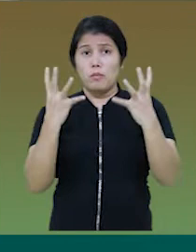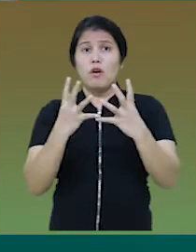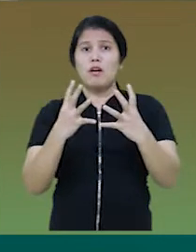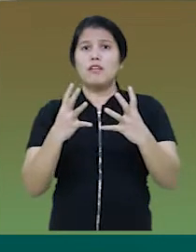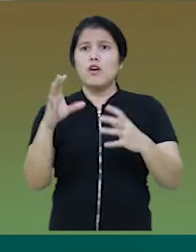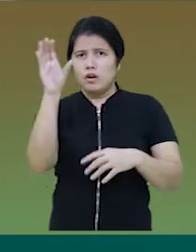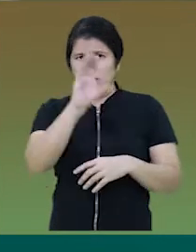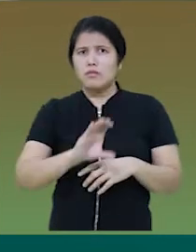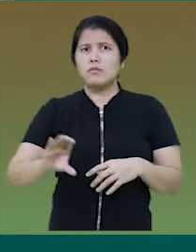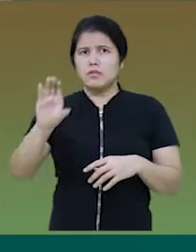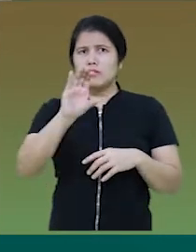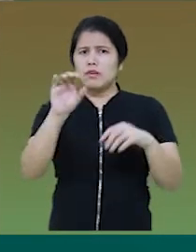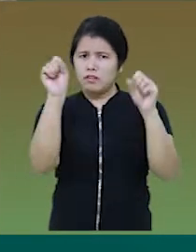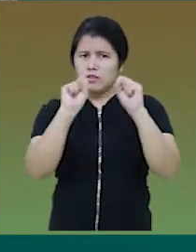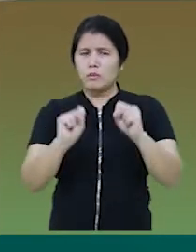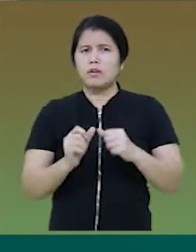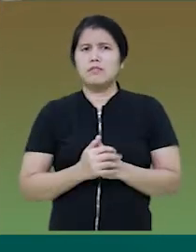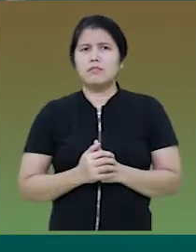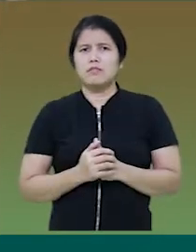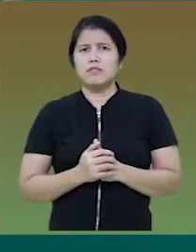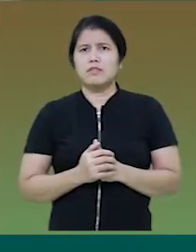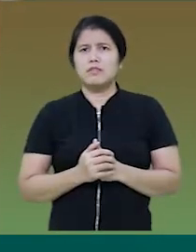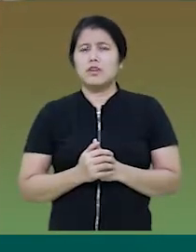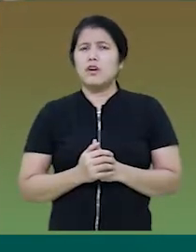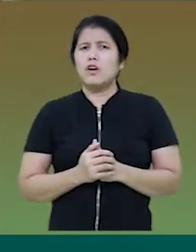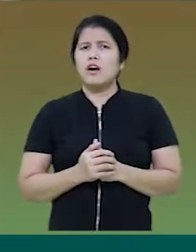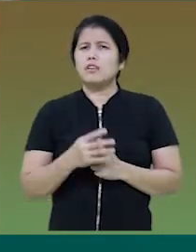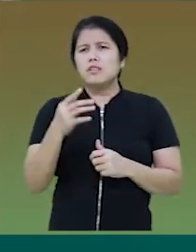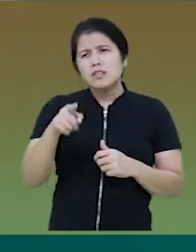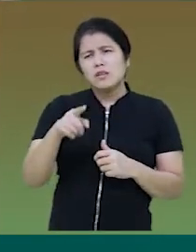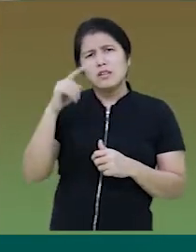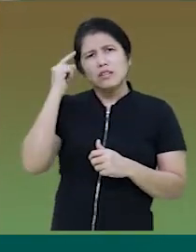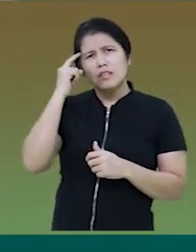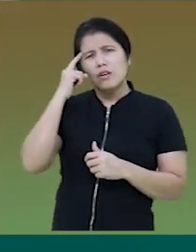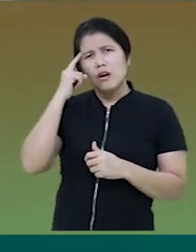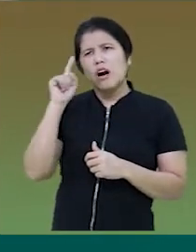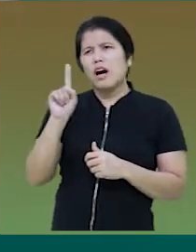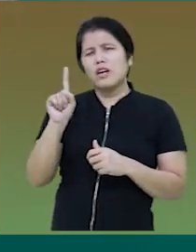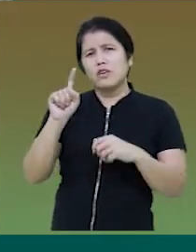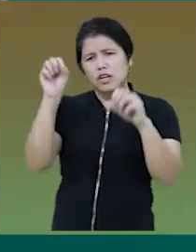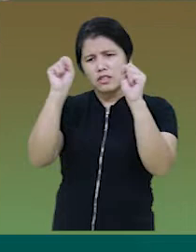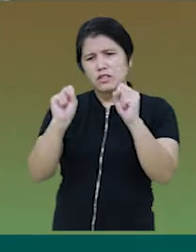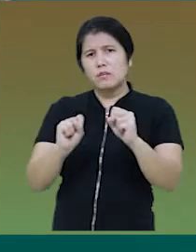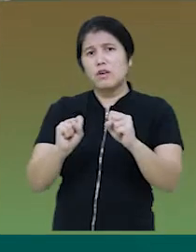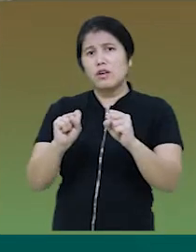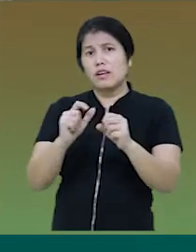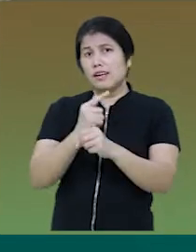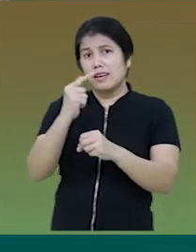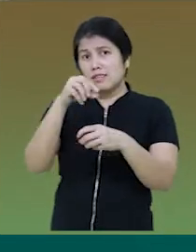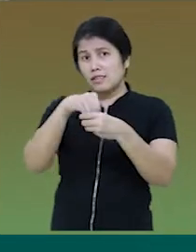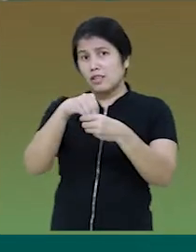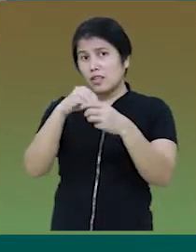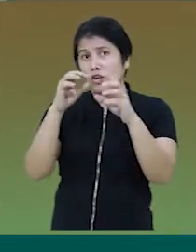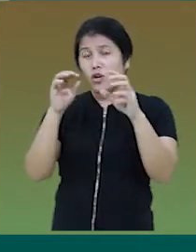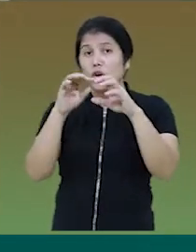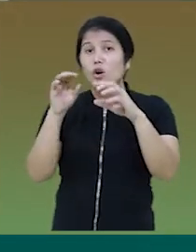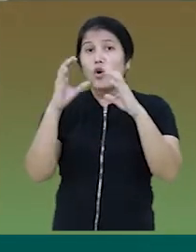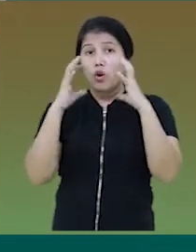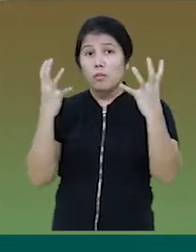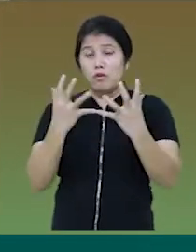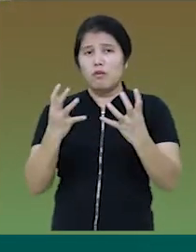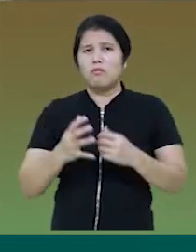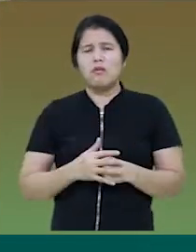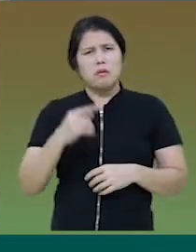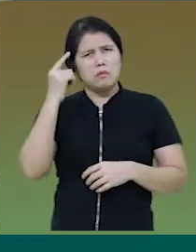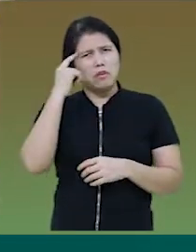ang lobo. Sa palagay mo, ano kaya ang hugis ng gas sa loob ng lobo? Sa palagay ko po, bilog din ang